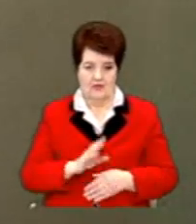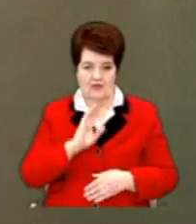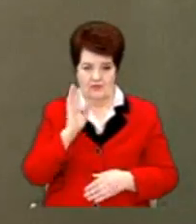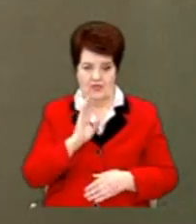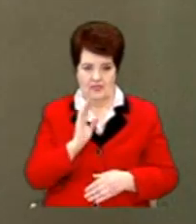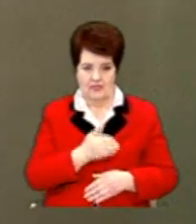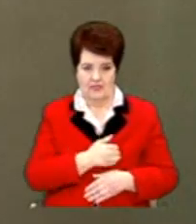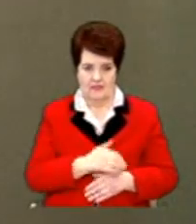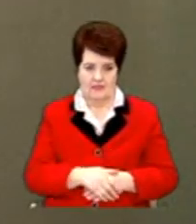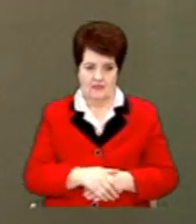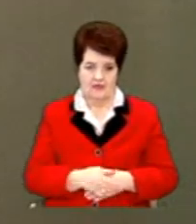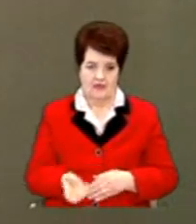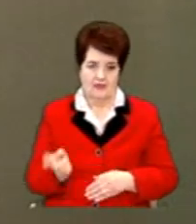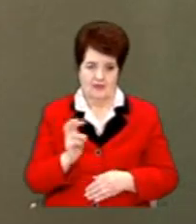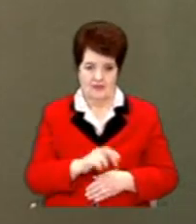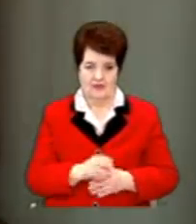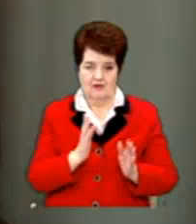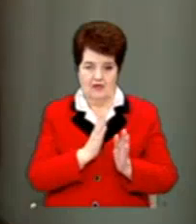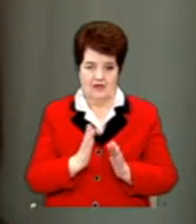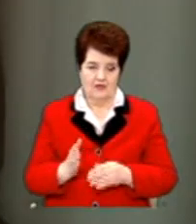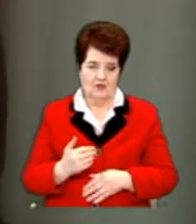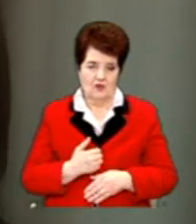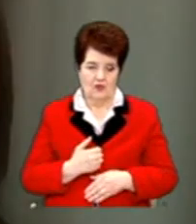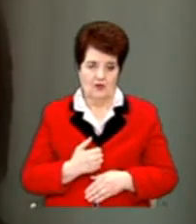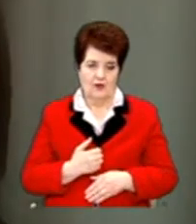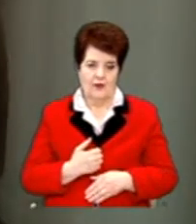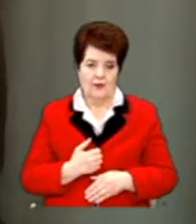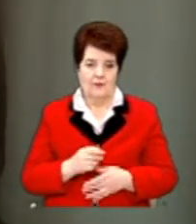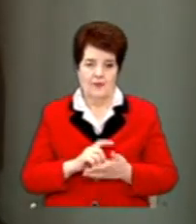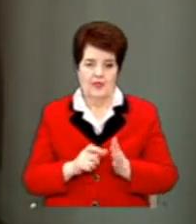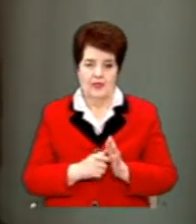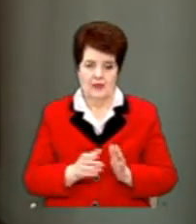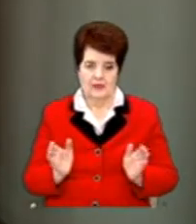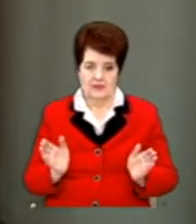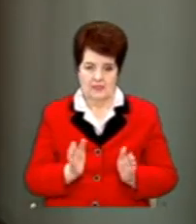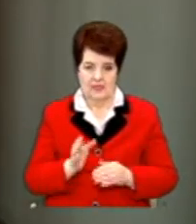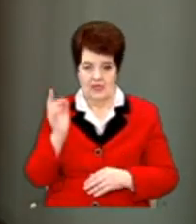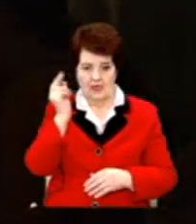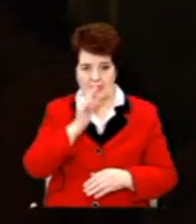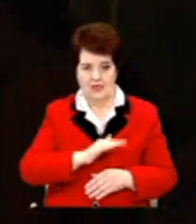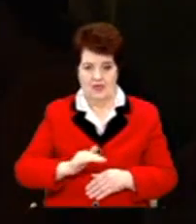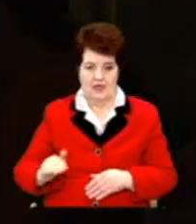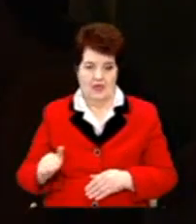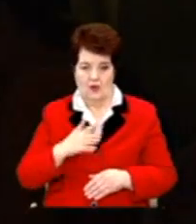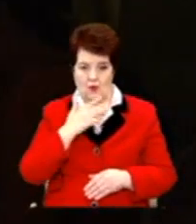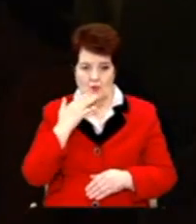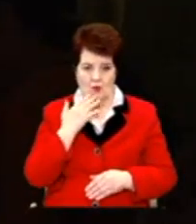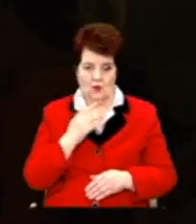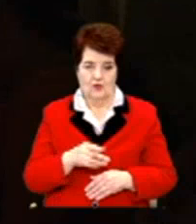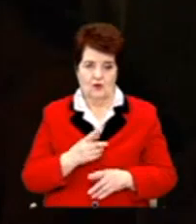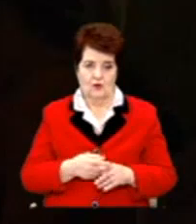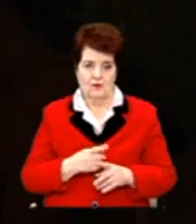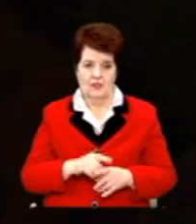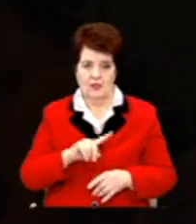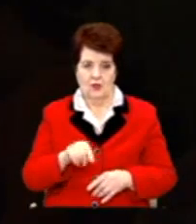dimineață, să revenim la regimul nostru. Pentru că spațiul este prea puțin, iar elevii sunt prea mulți, lecțiile încep cu